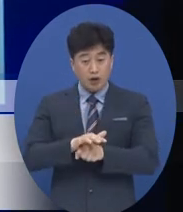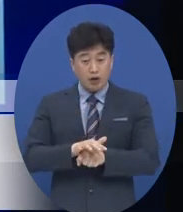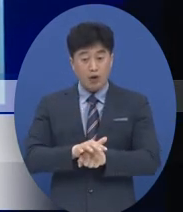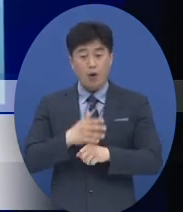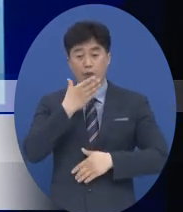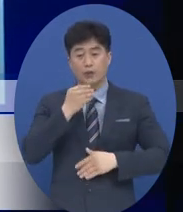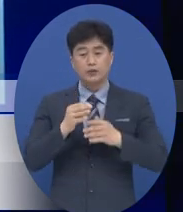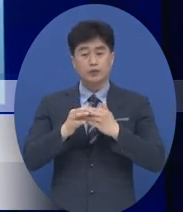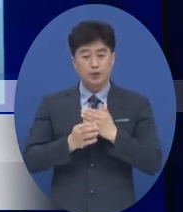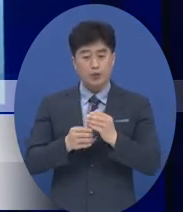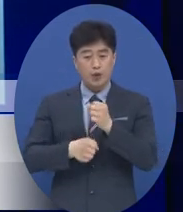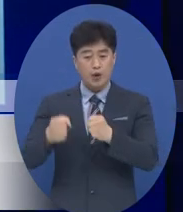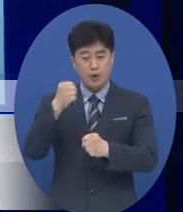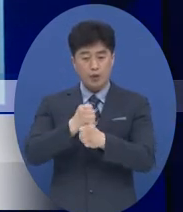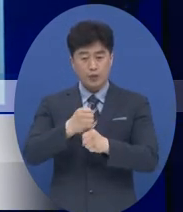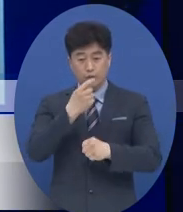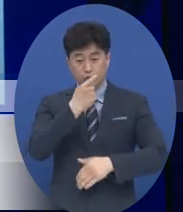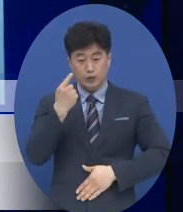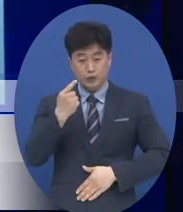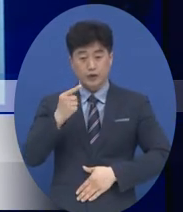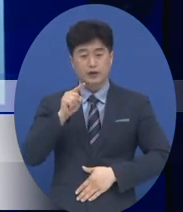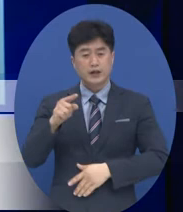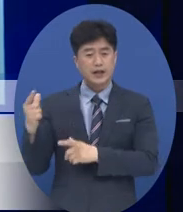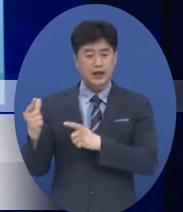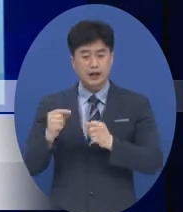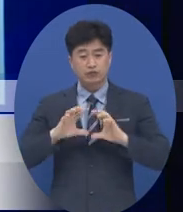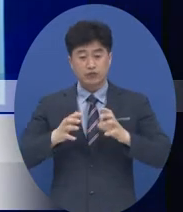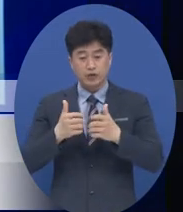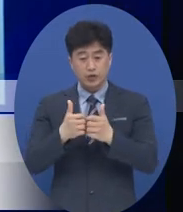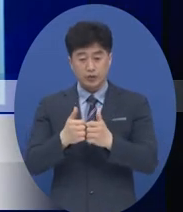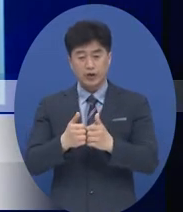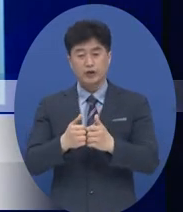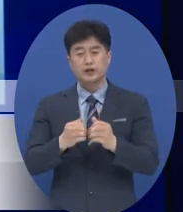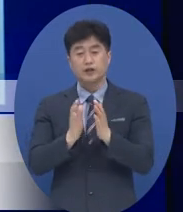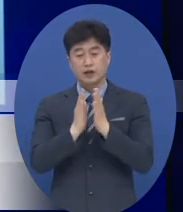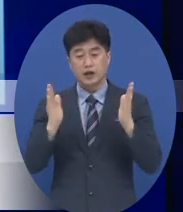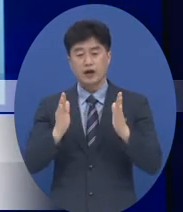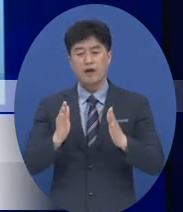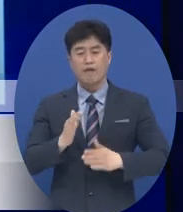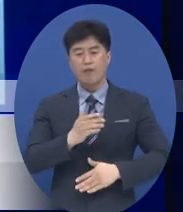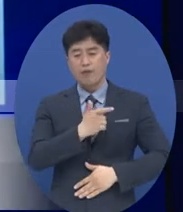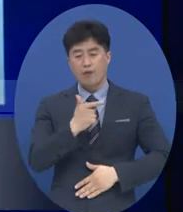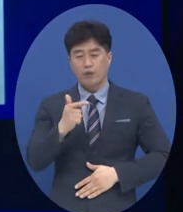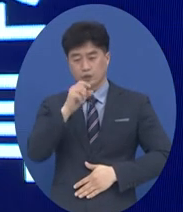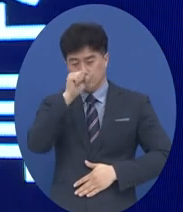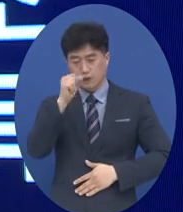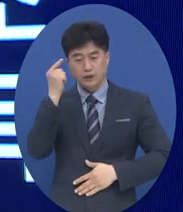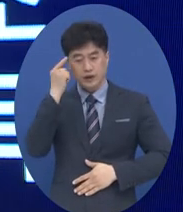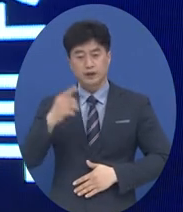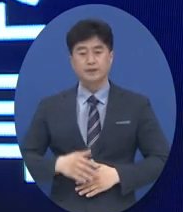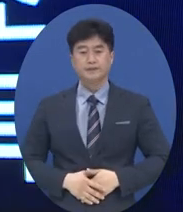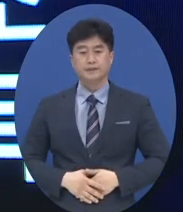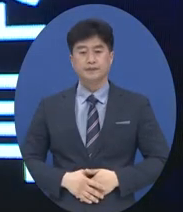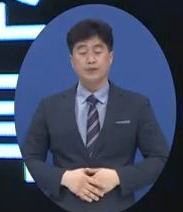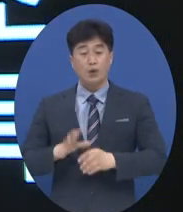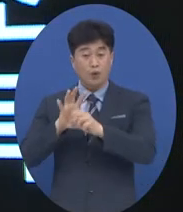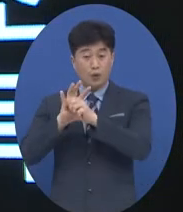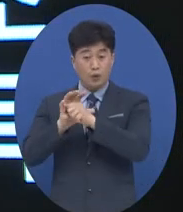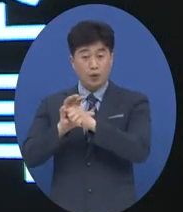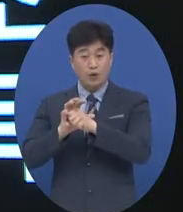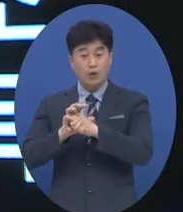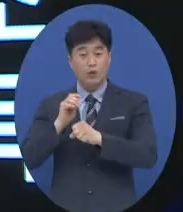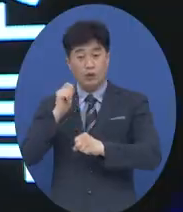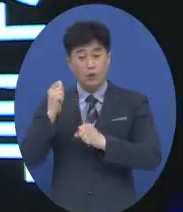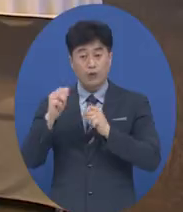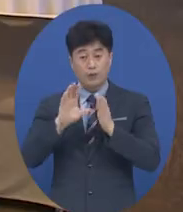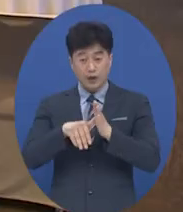view of the pandemic and the global rethinking of on welfare program. 코로나19